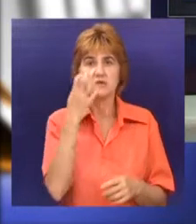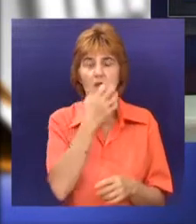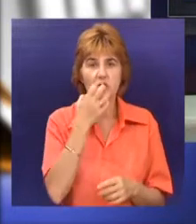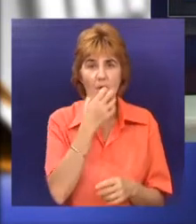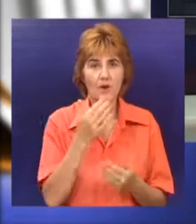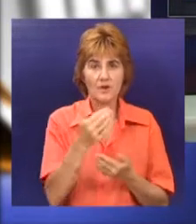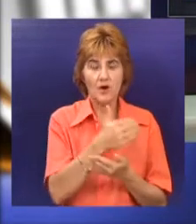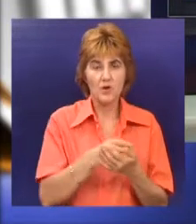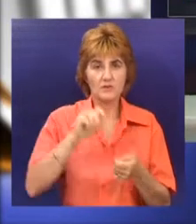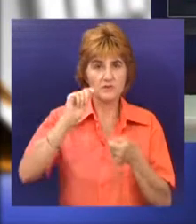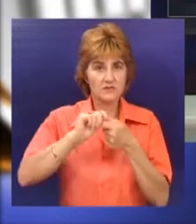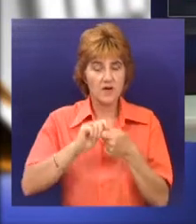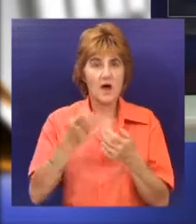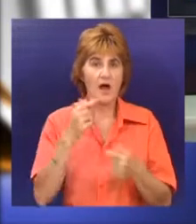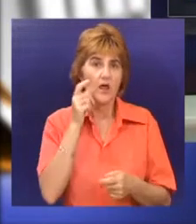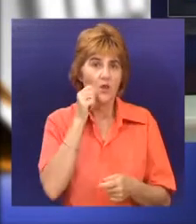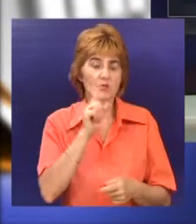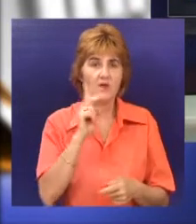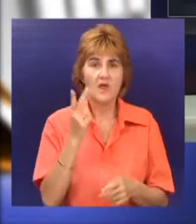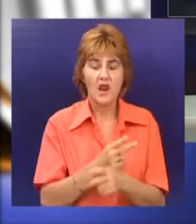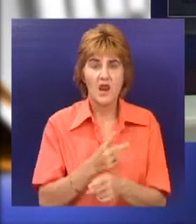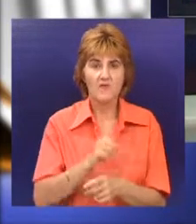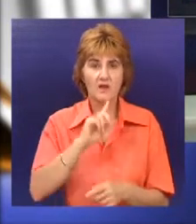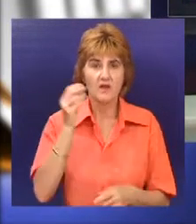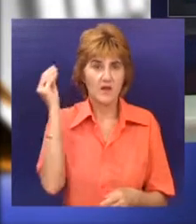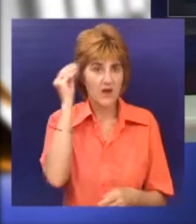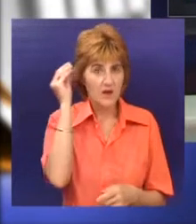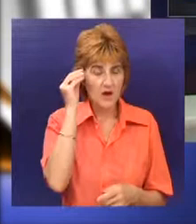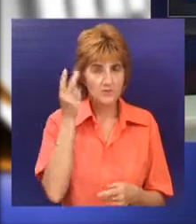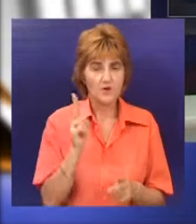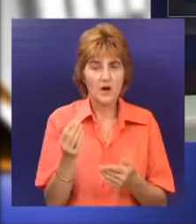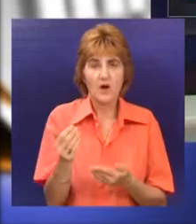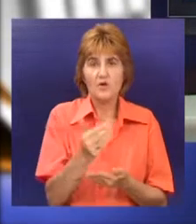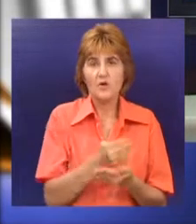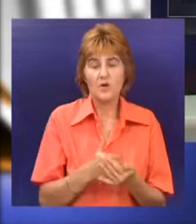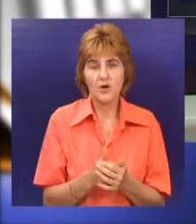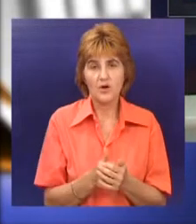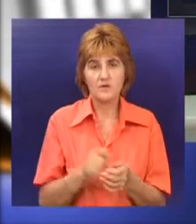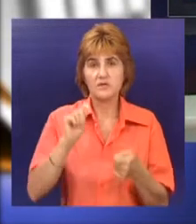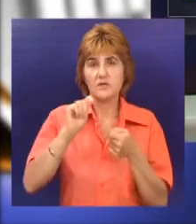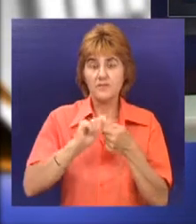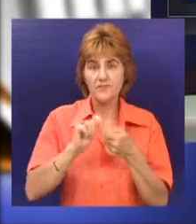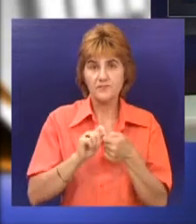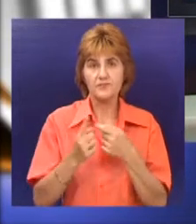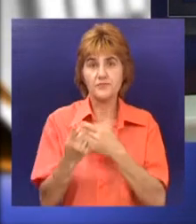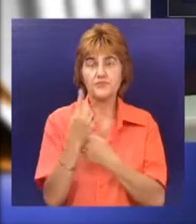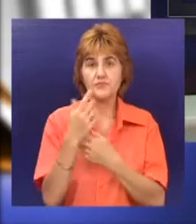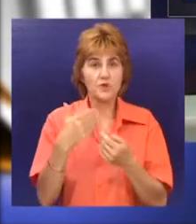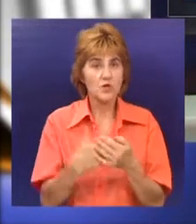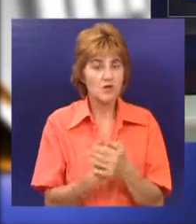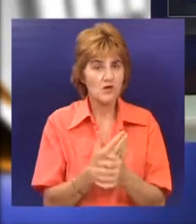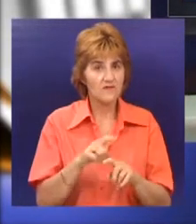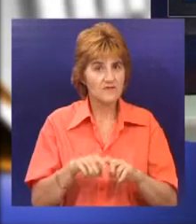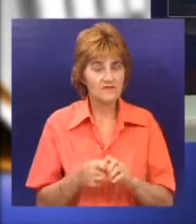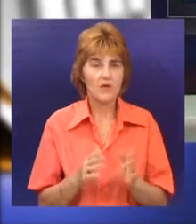i toplotne energije. Problem je što građani nisu dovoljno edukovani o prednostima korištenja obnovljivih izvora energije, kao i inovacija